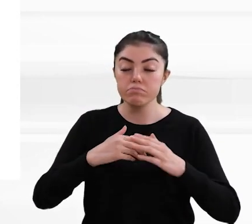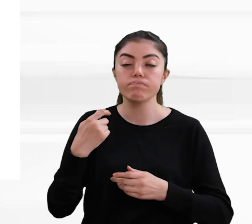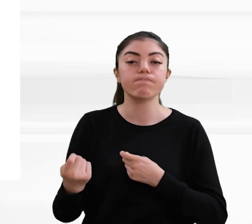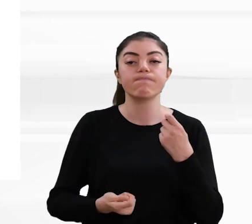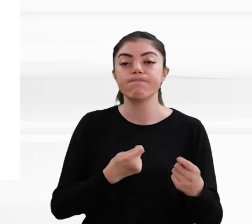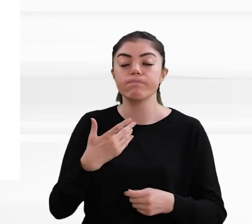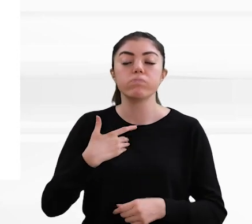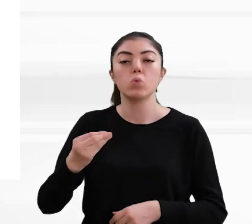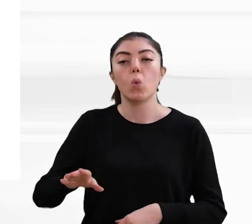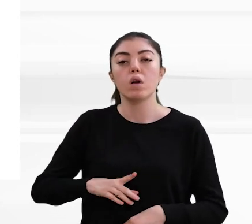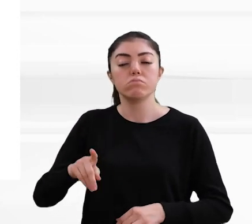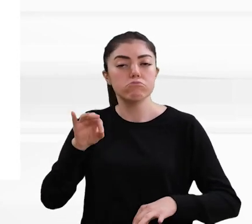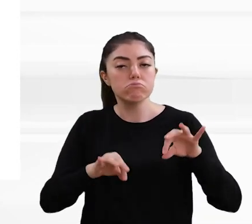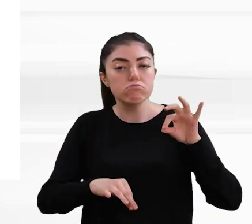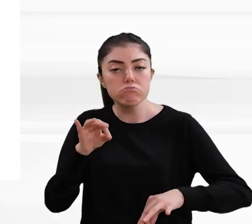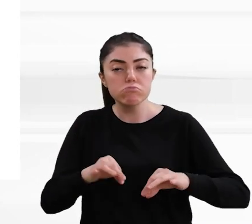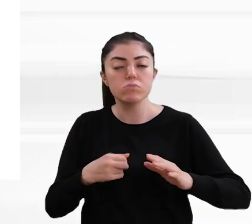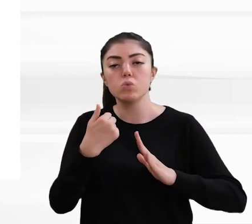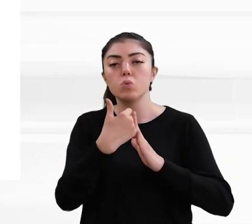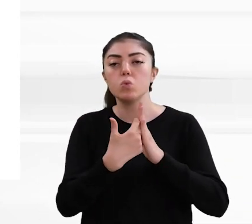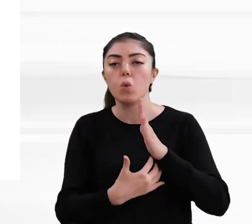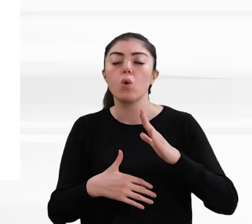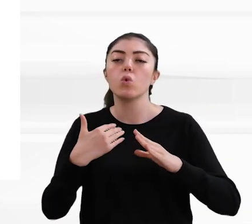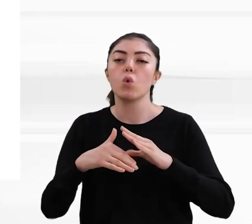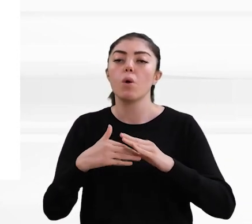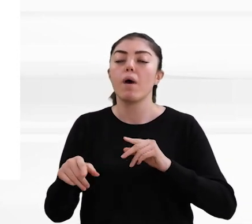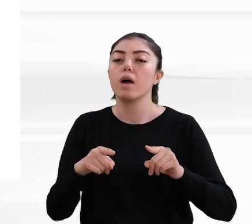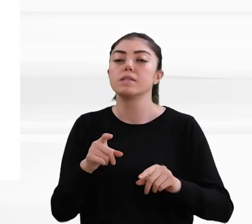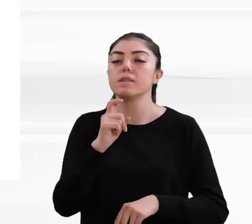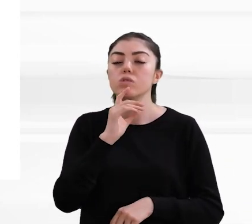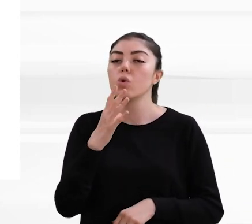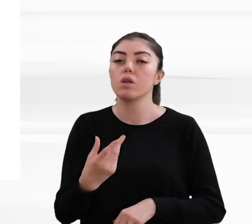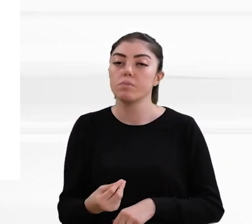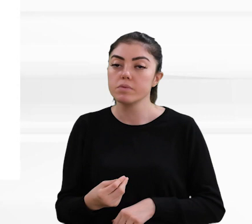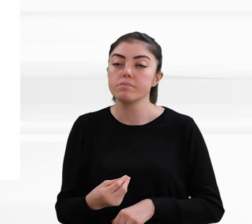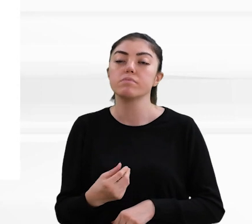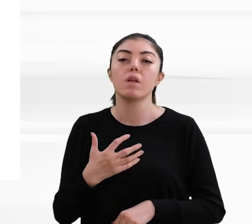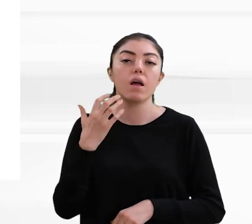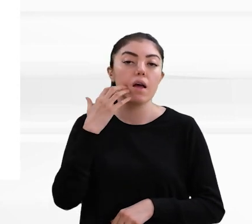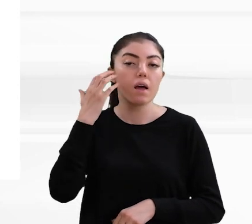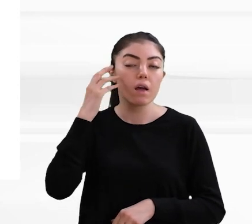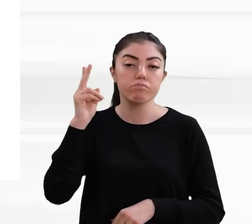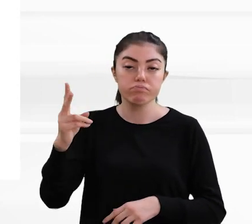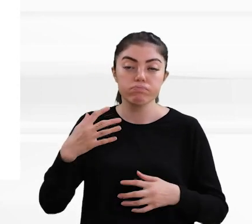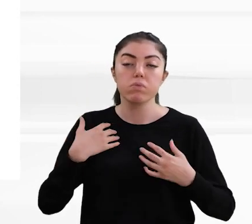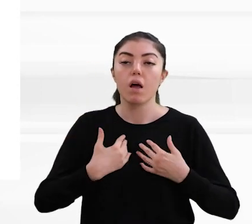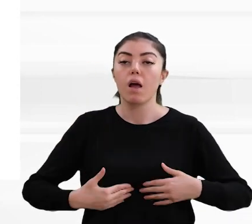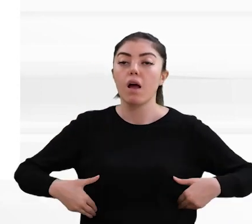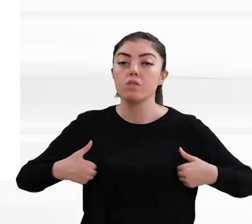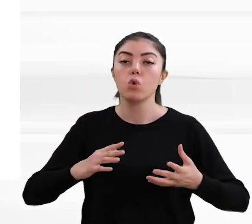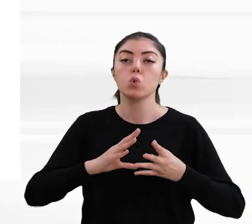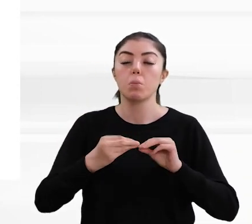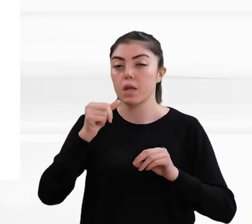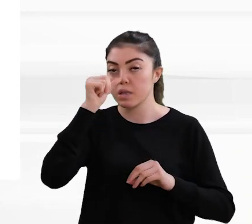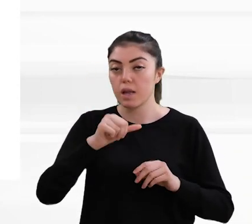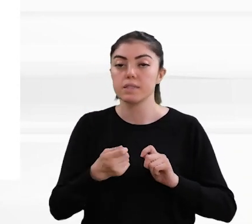işleyişini inceleyen bir öğrencinin yapmış olduğu aşağıdaki yorumlardan hangisi yanlıştır A Ergin bir bireyin akciğerindeki toplam